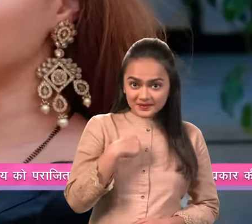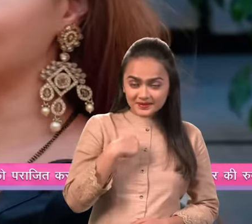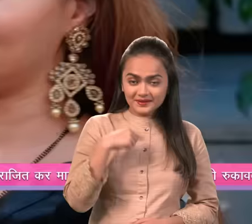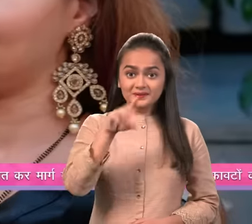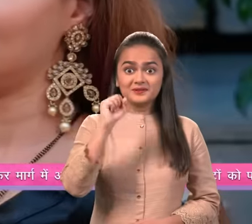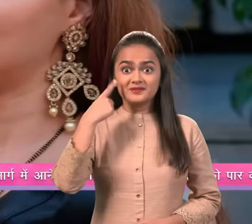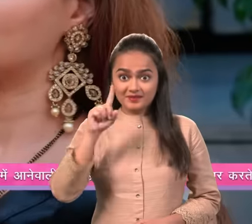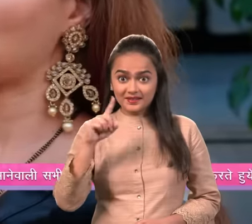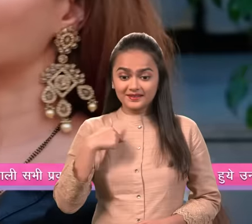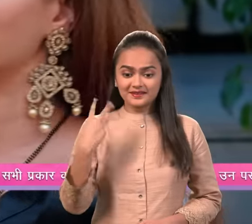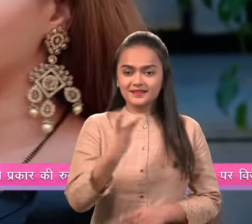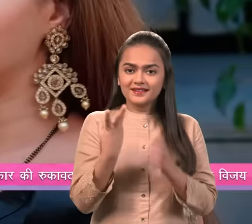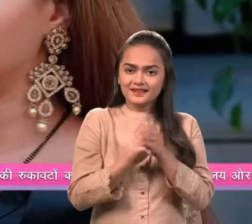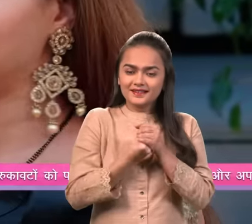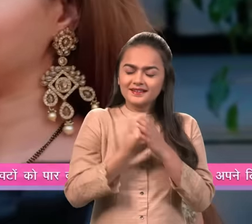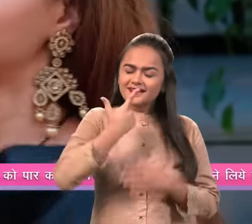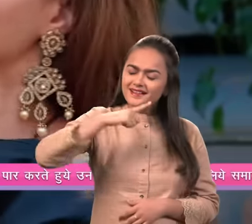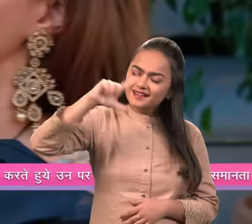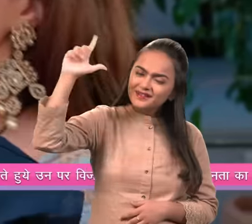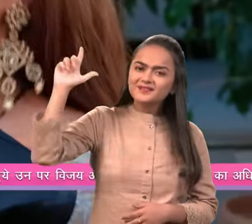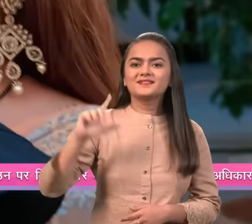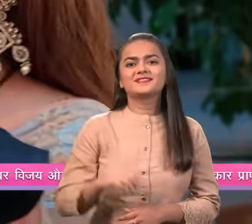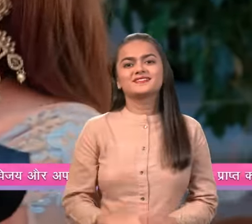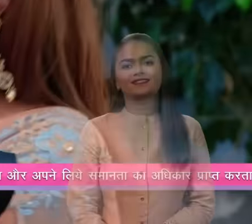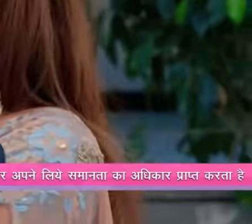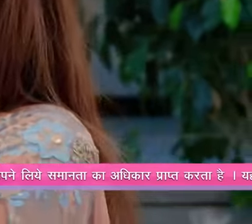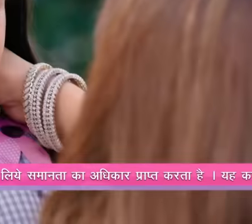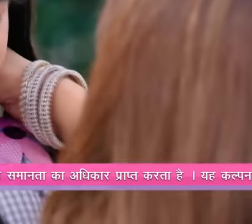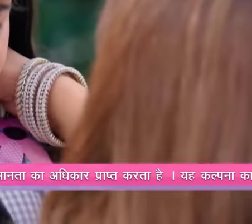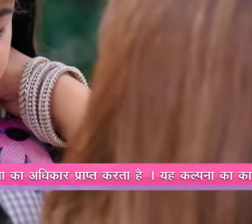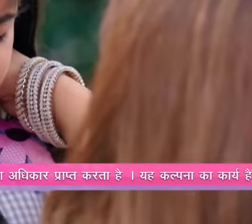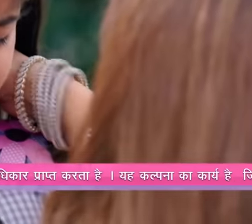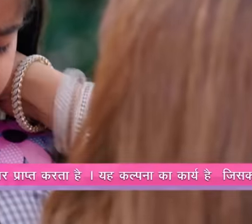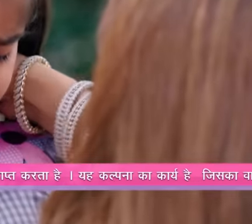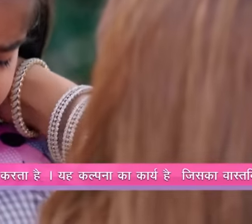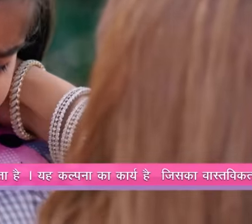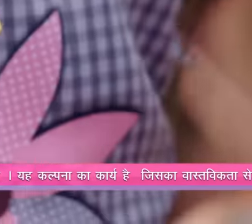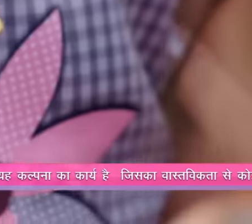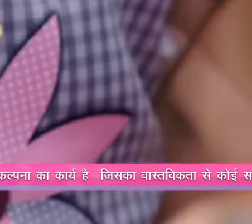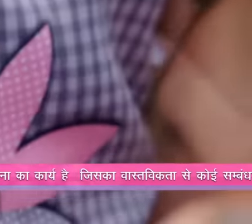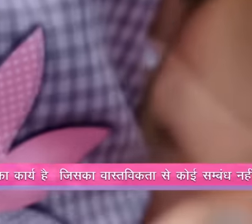हमारी गुलाब हो और हरमन जी हमेशा तुम्हारे साथ रहेंगे।